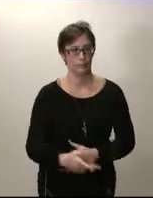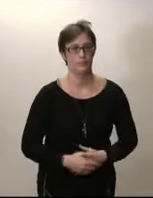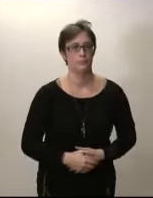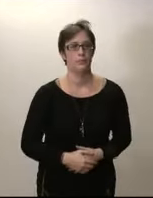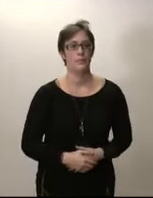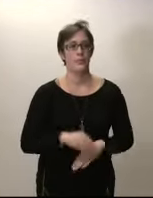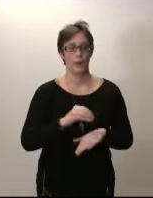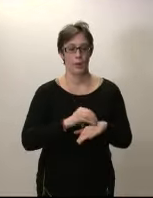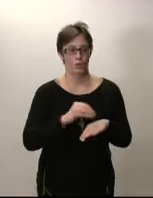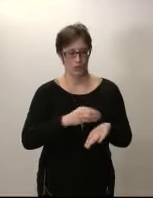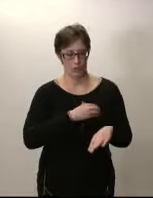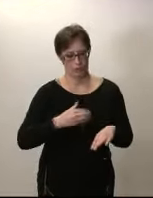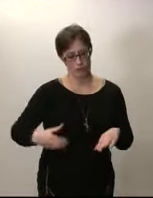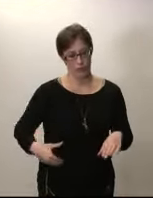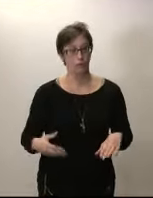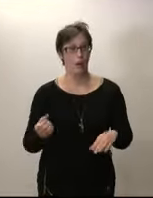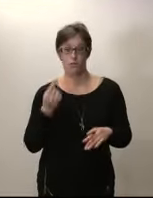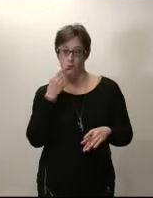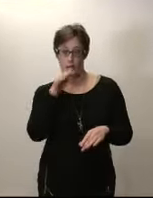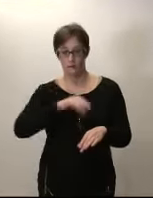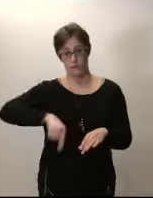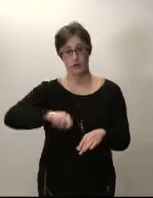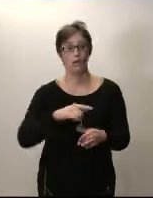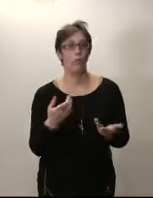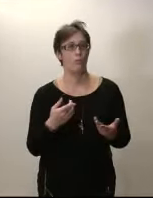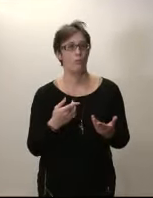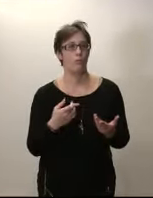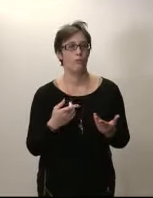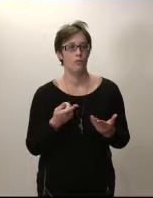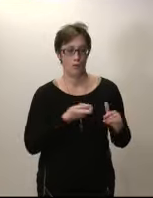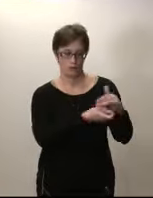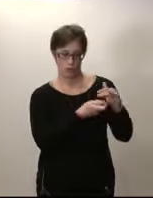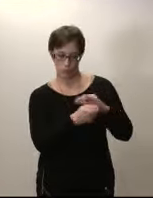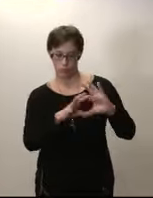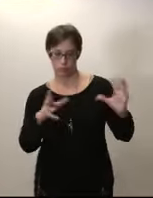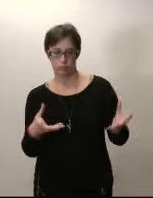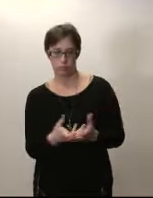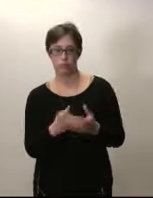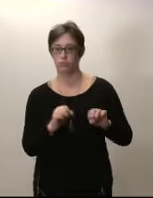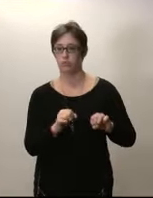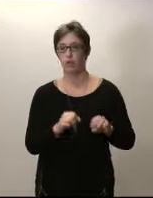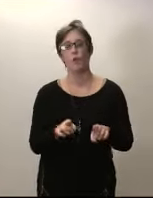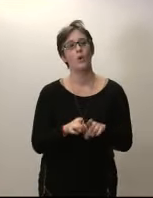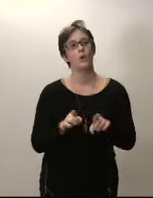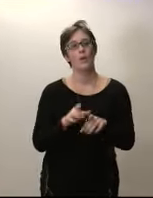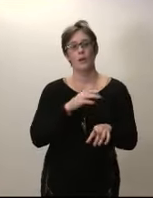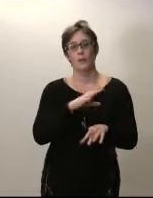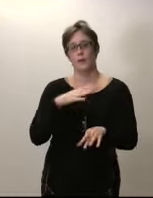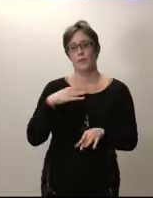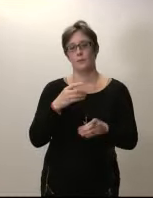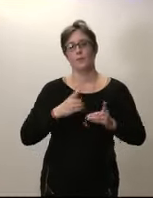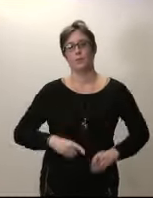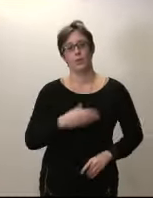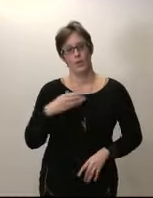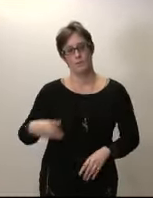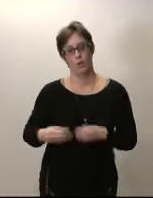Le conseil municipal est donc appelé à se prononcer en faveur du versement des montants que j'ai indiqués, d'autoriser Madame le député maire ou son représentant à prendre toutes les